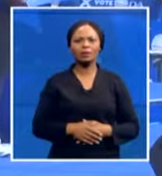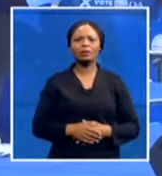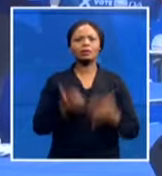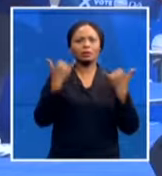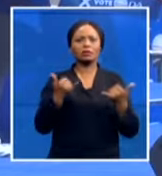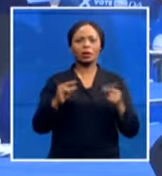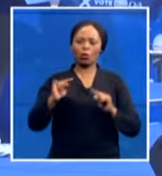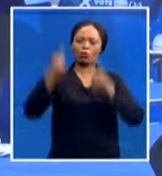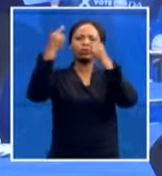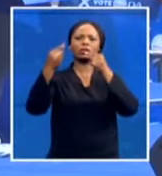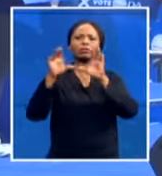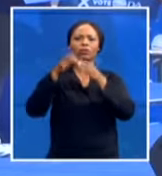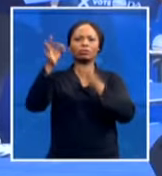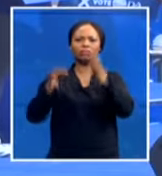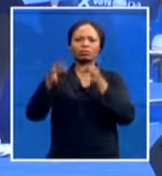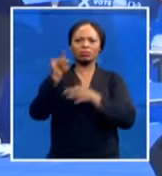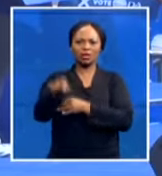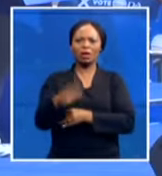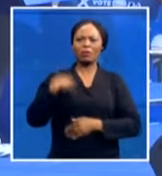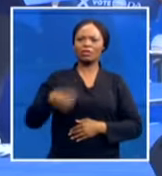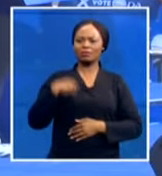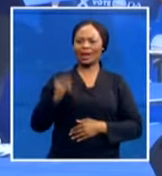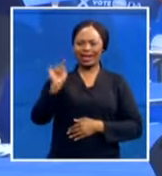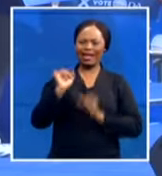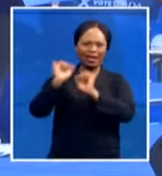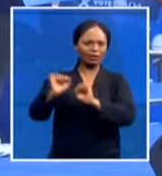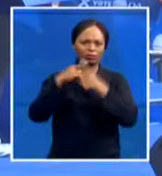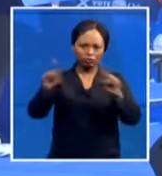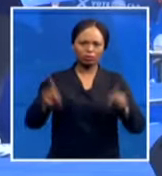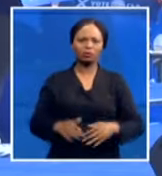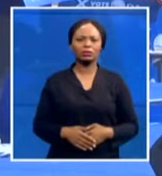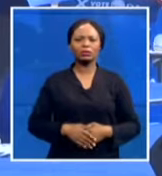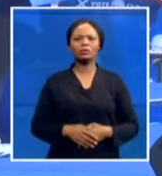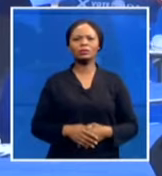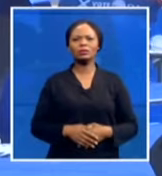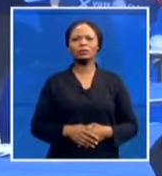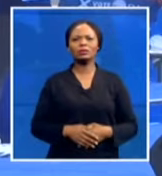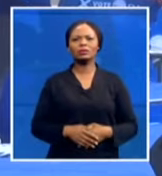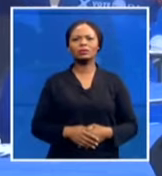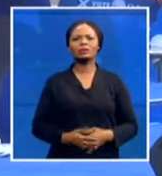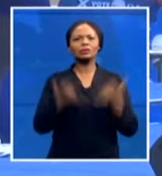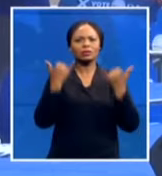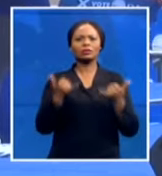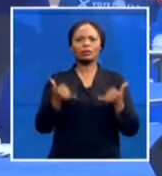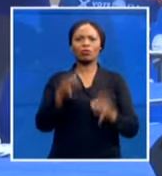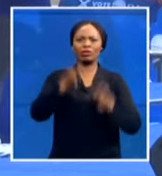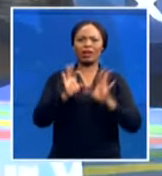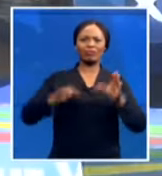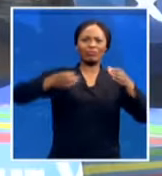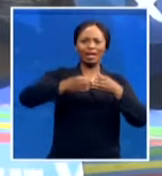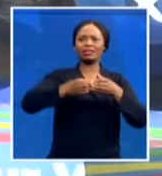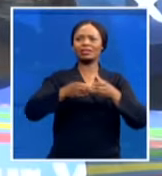help nie jy stem vir 'n 2% party en jy verwag 'n groot verandering nie. Ek's jammer, dis nie hoe dit werk